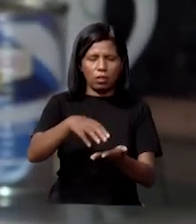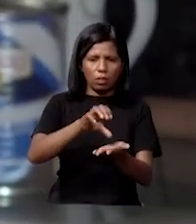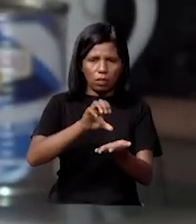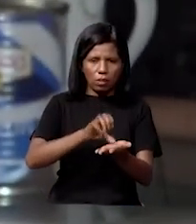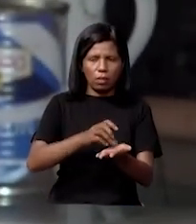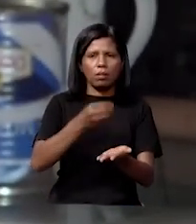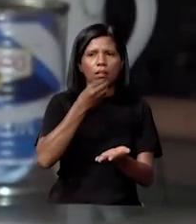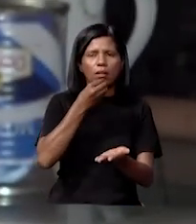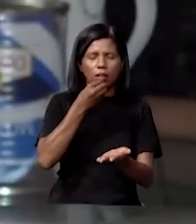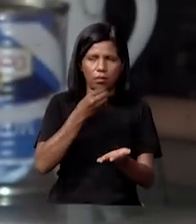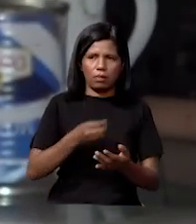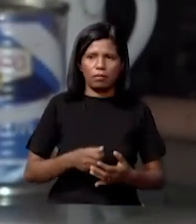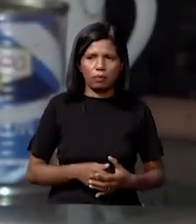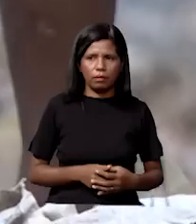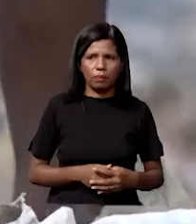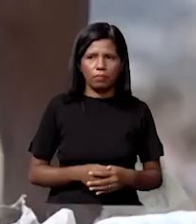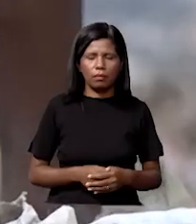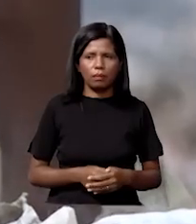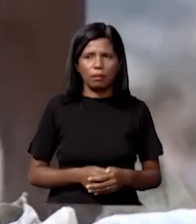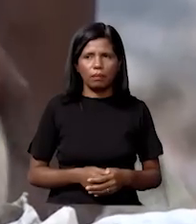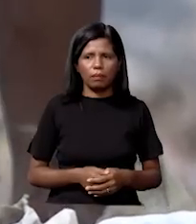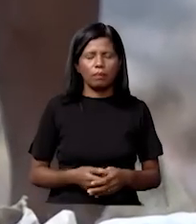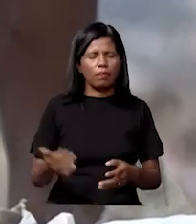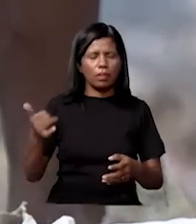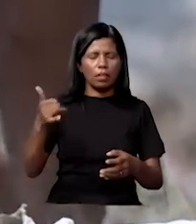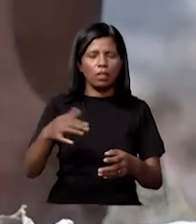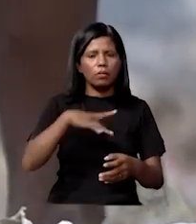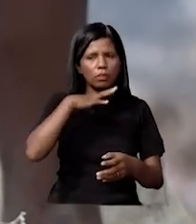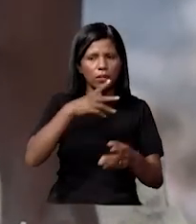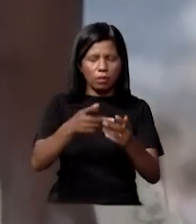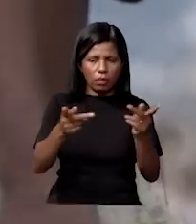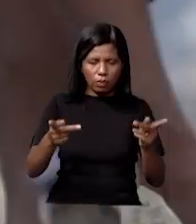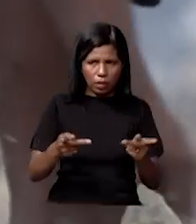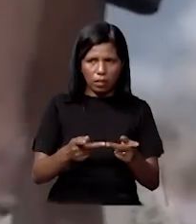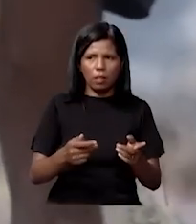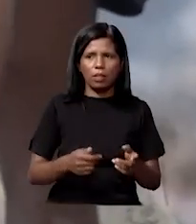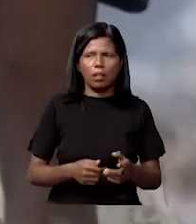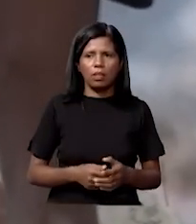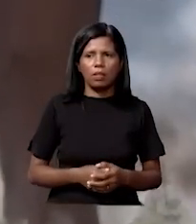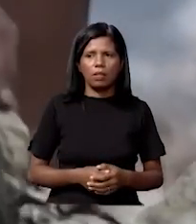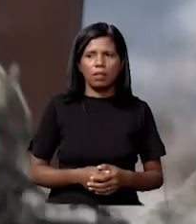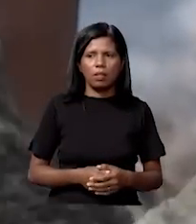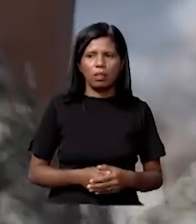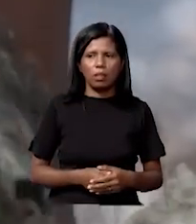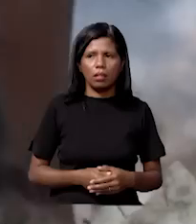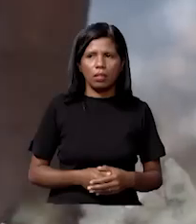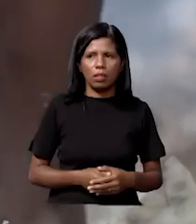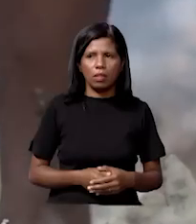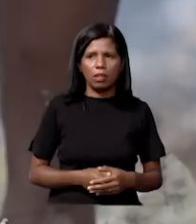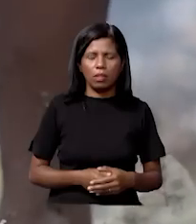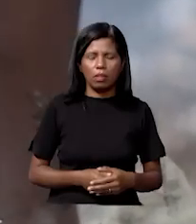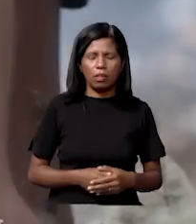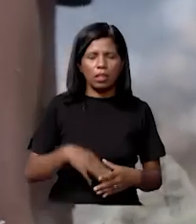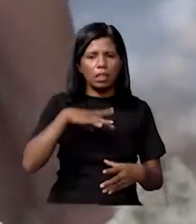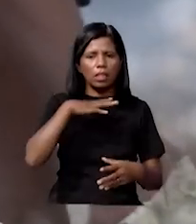han radau ka sia sampah larang hili apel hotu liman lepasi dah han radau